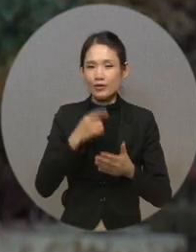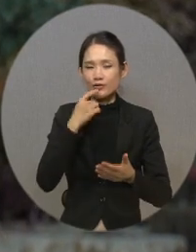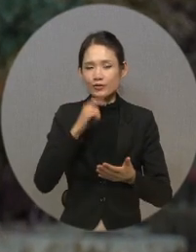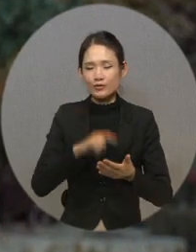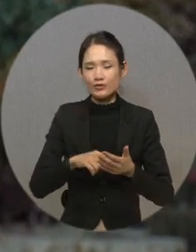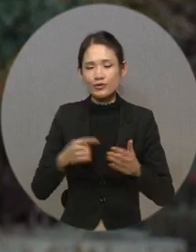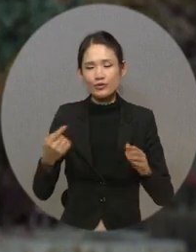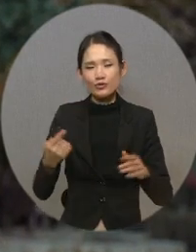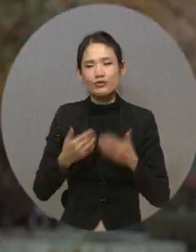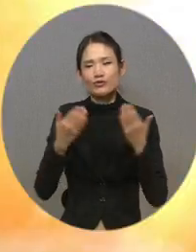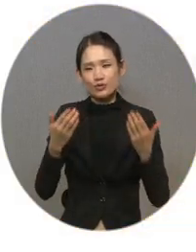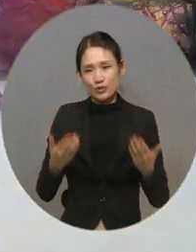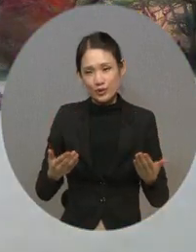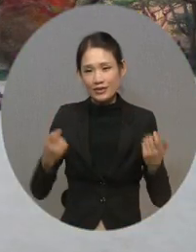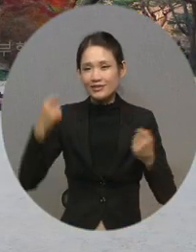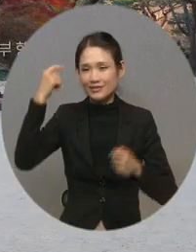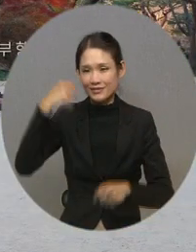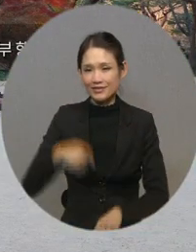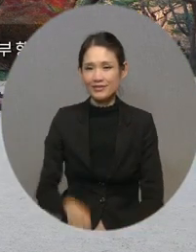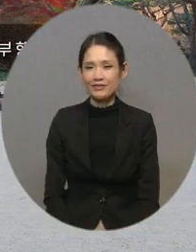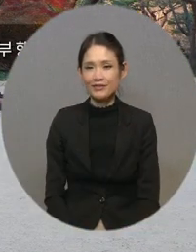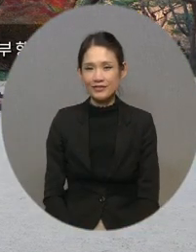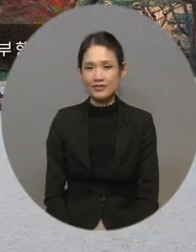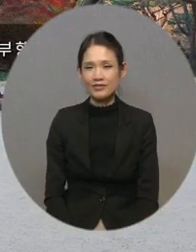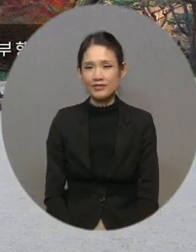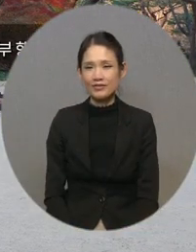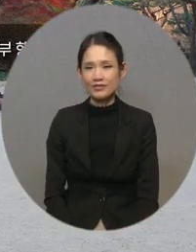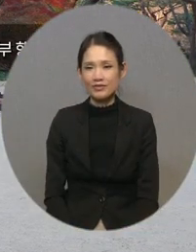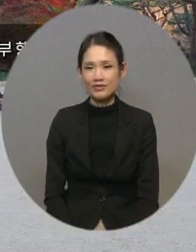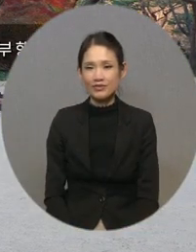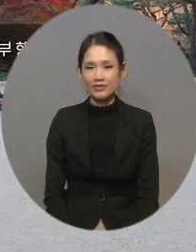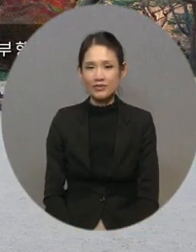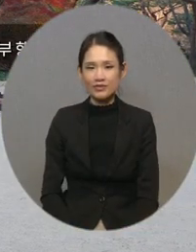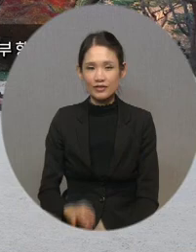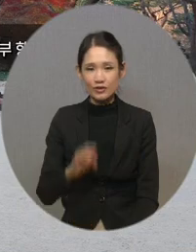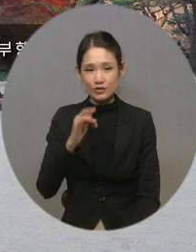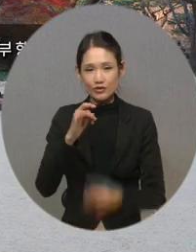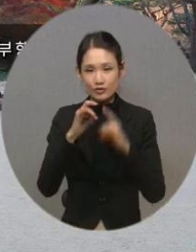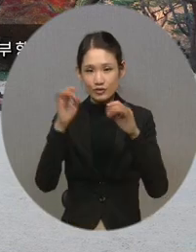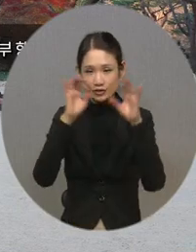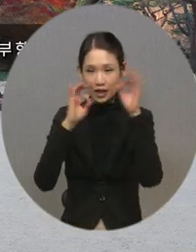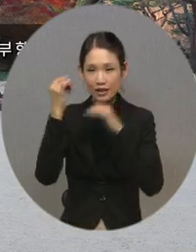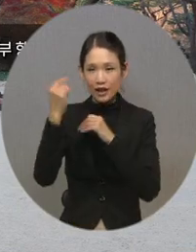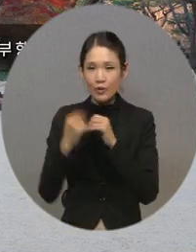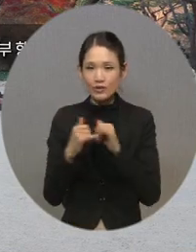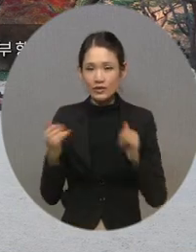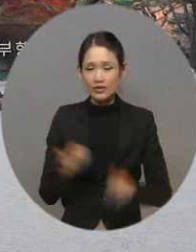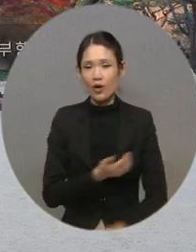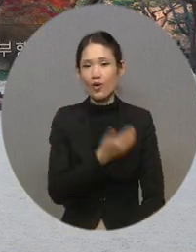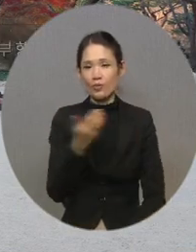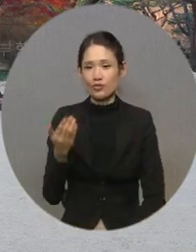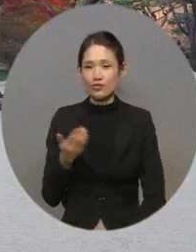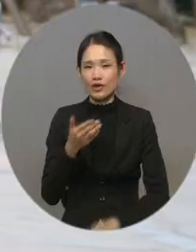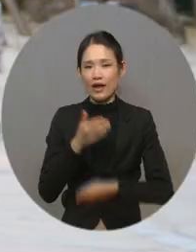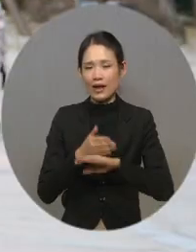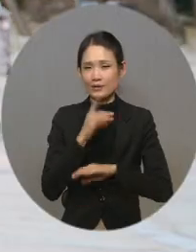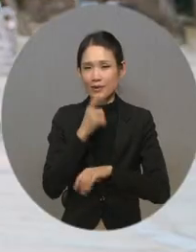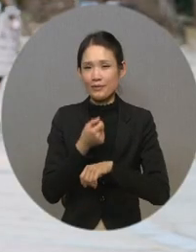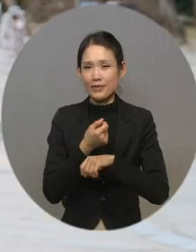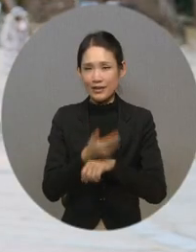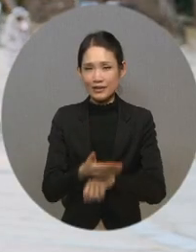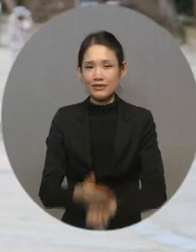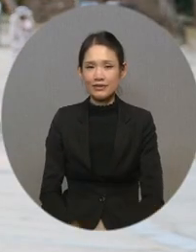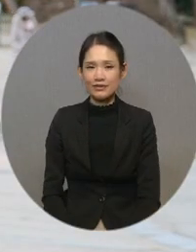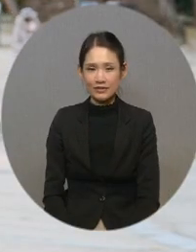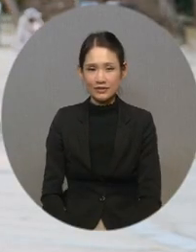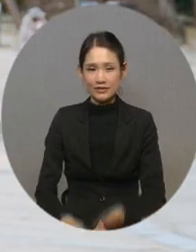찍어지는 것 같습니다. 네, 먼저 저희 그 궁궐을 찾아주신 장애인 여러분들께 감사의 말씀을 드립니다. 이번